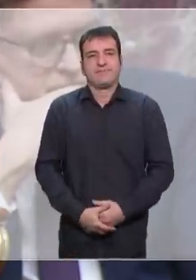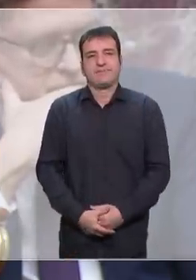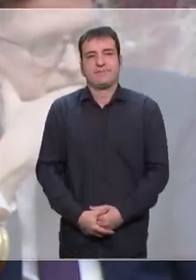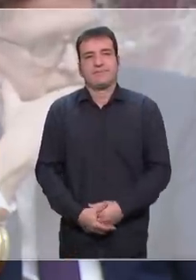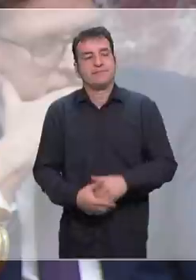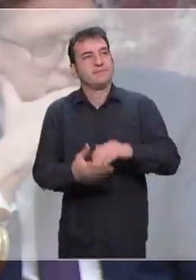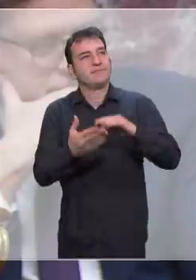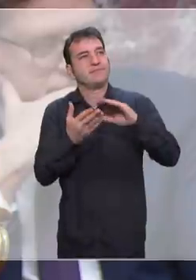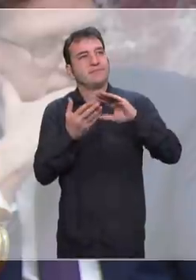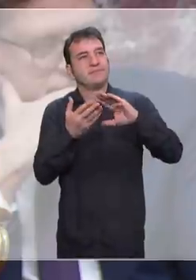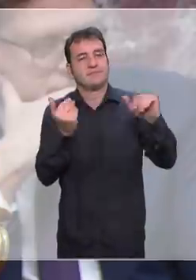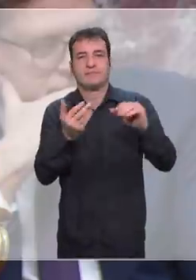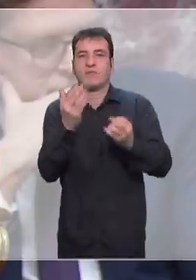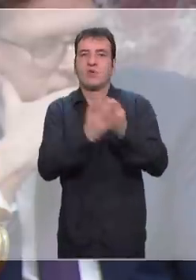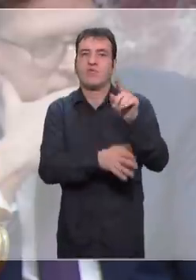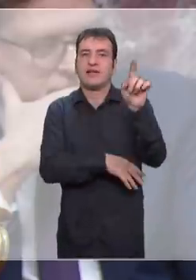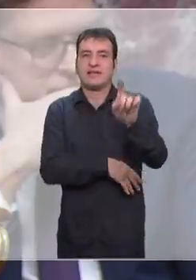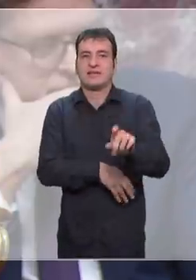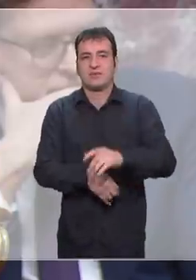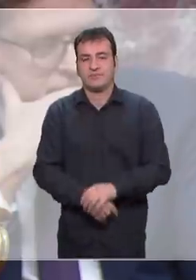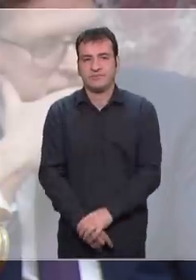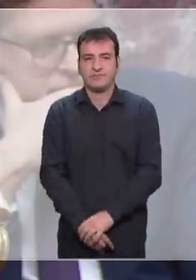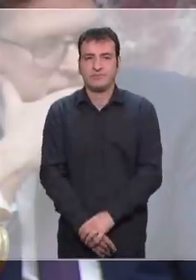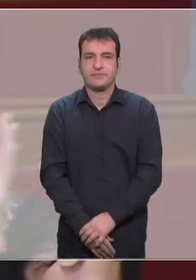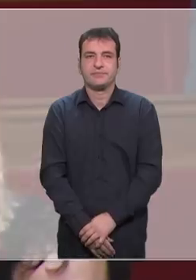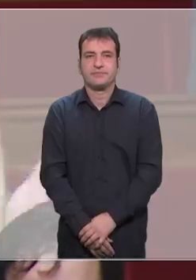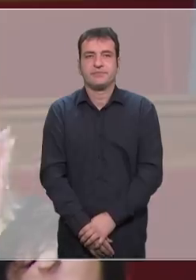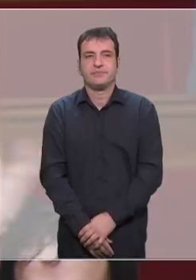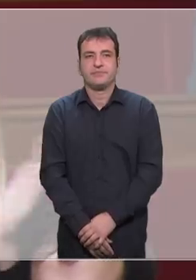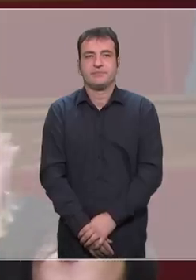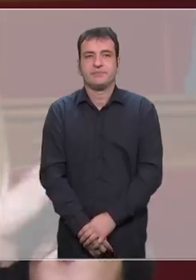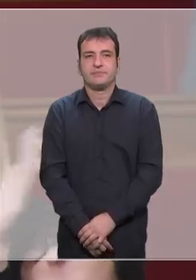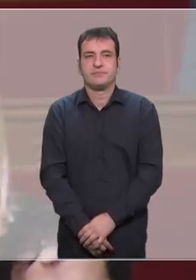La parole est à Madame Michèle Martinez pour le Rassemblement national.